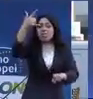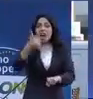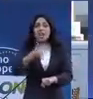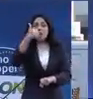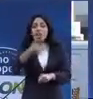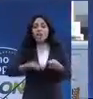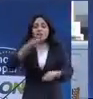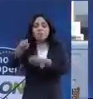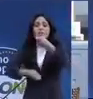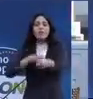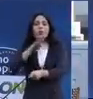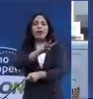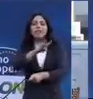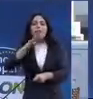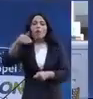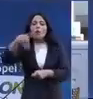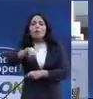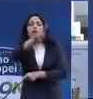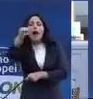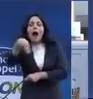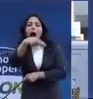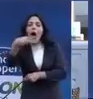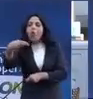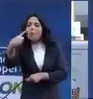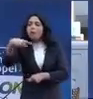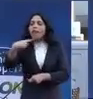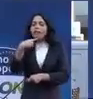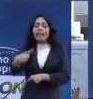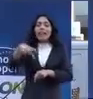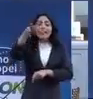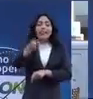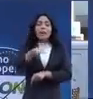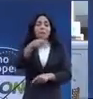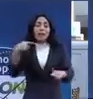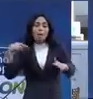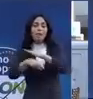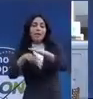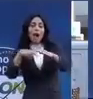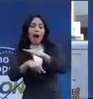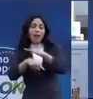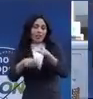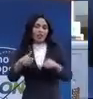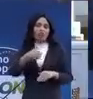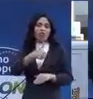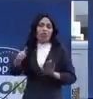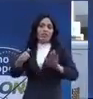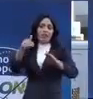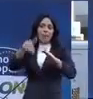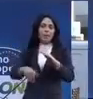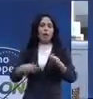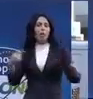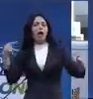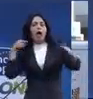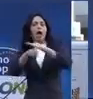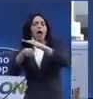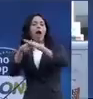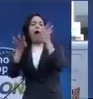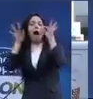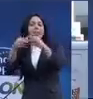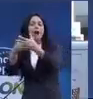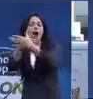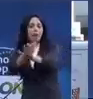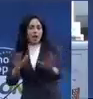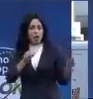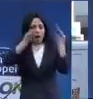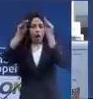spendere €4000 per dare il segno che 3000 migranti su 160.000 sono stati spostati in Albania ma